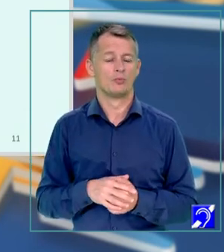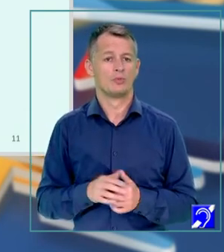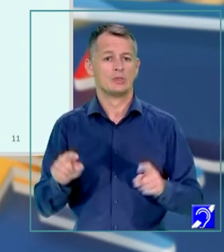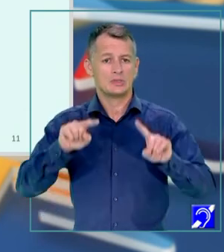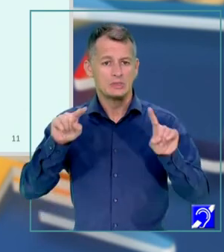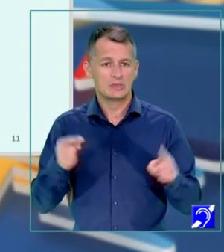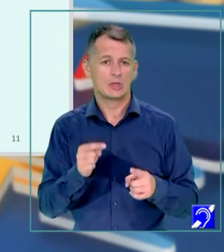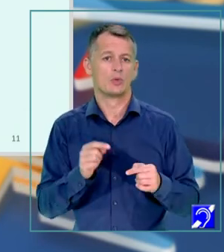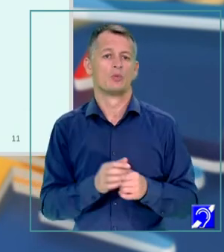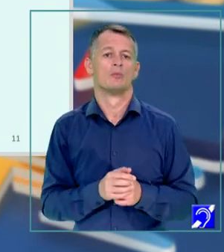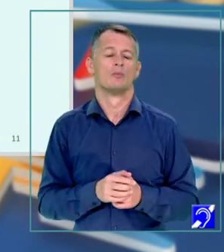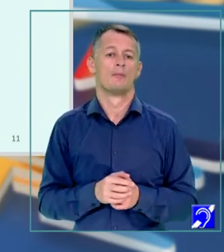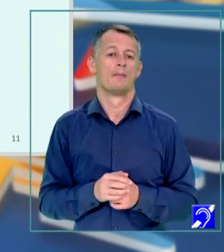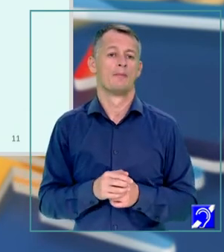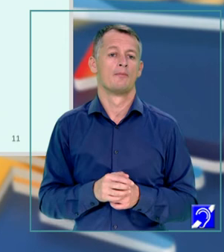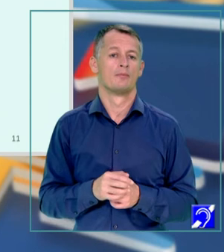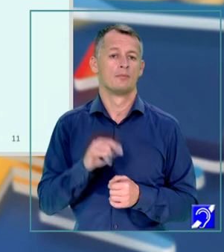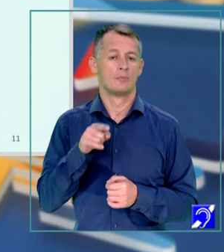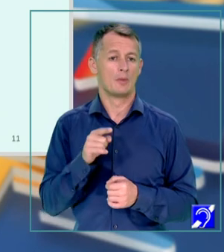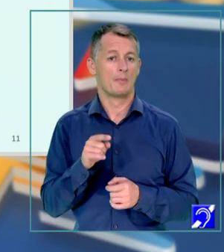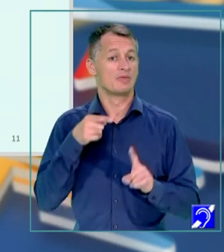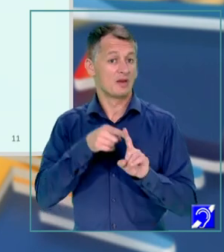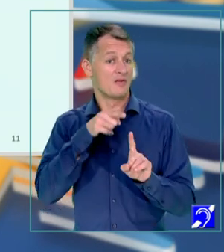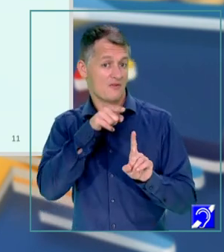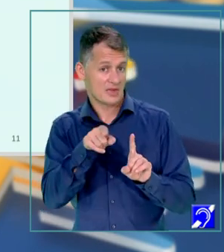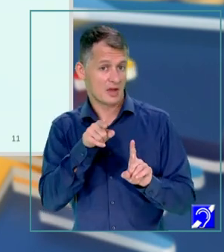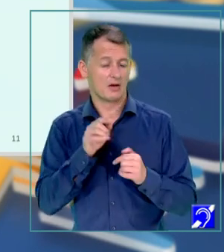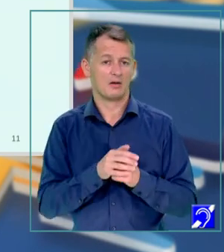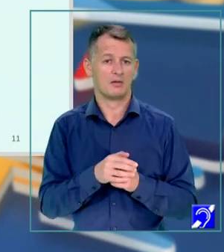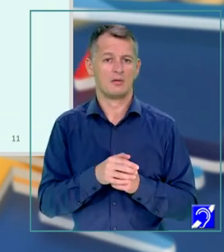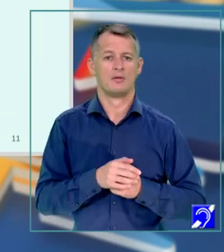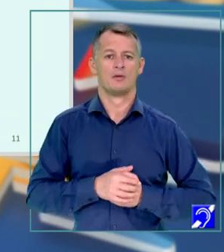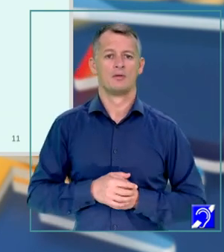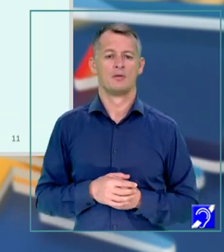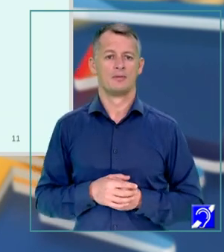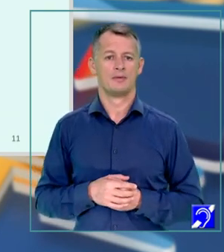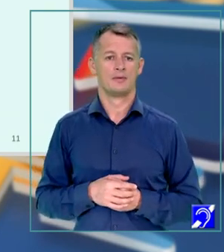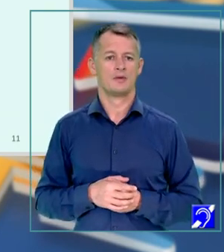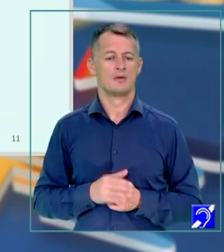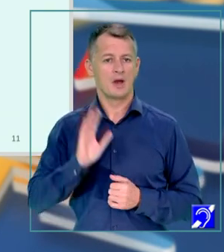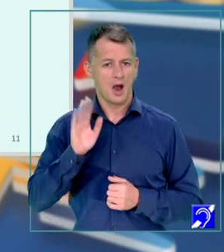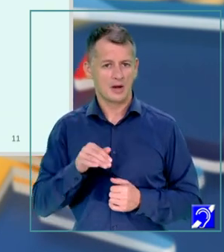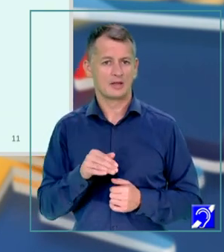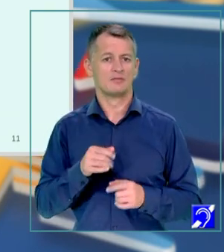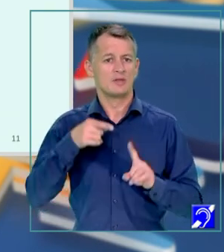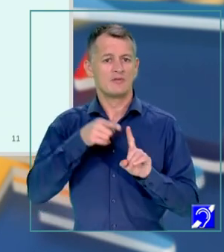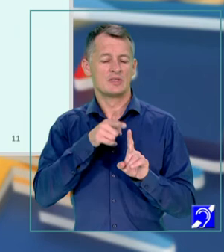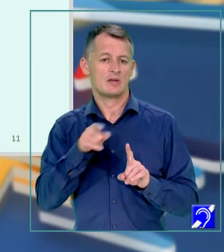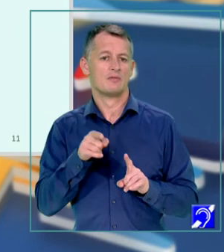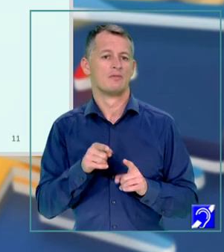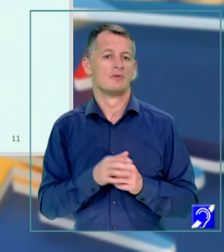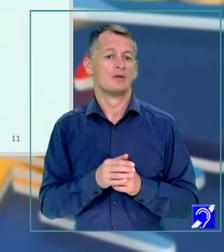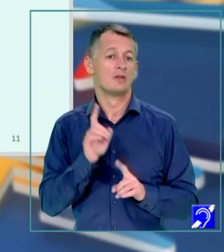zero deschis infinit pe când derivata sa nu are sens sau este derivabilă funcție are derivată finită numai în